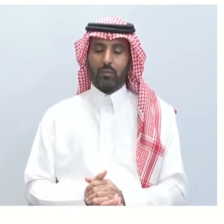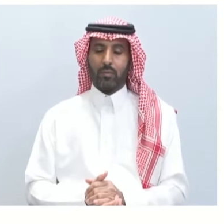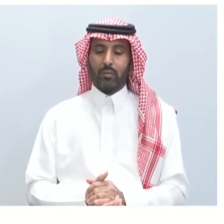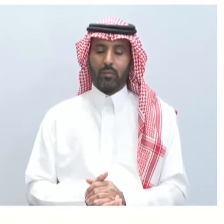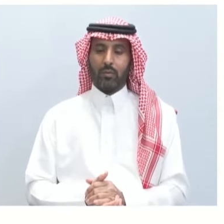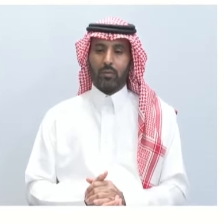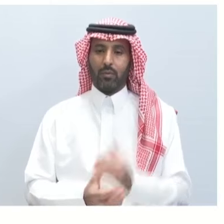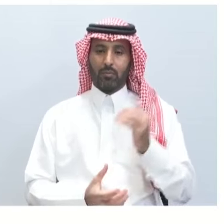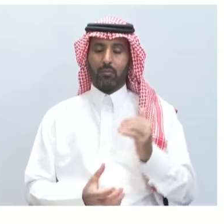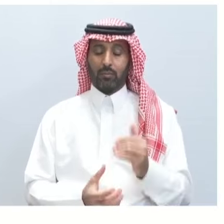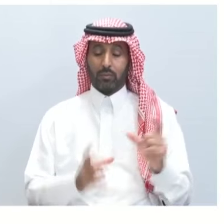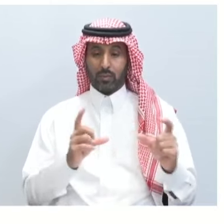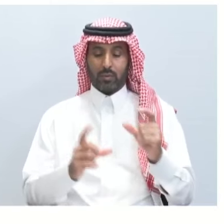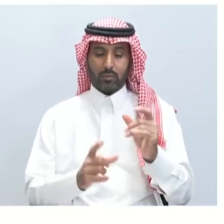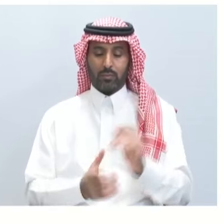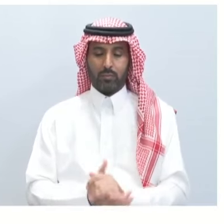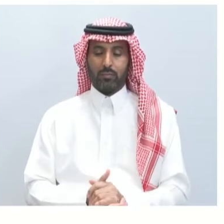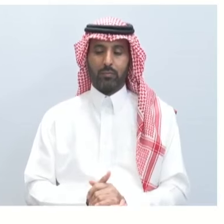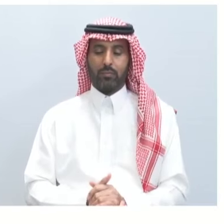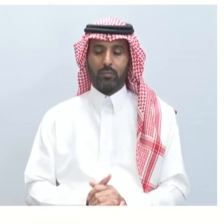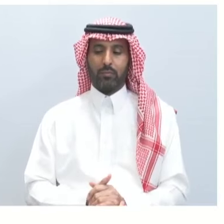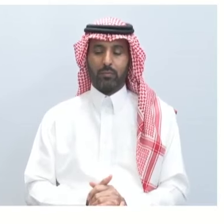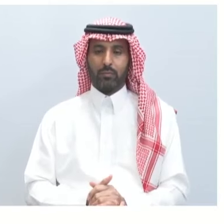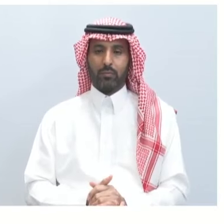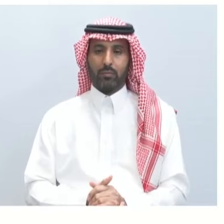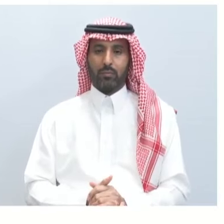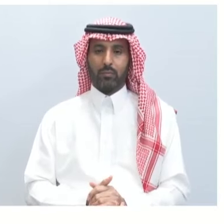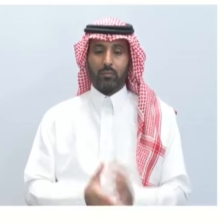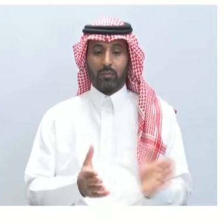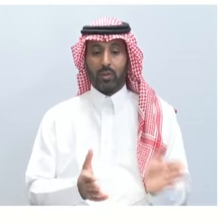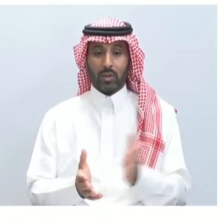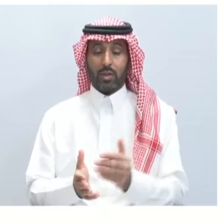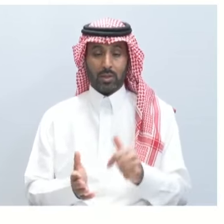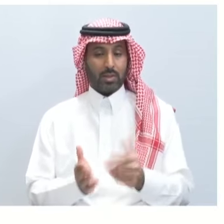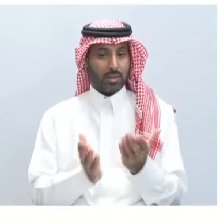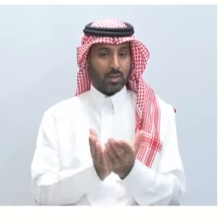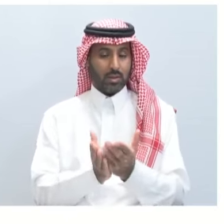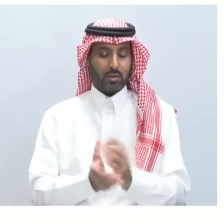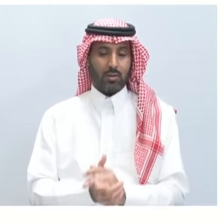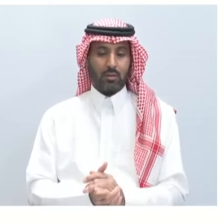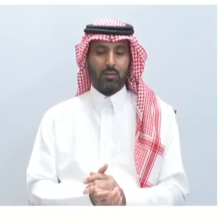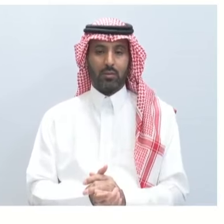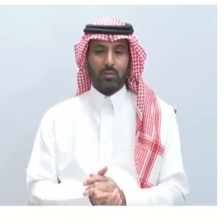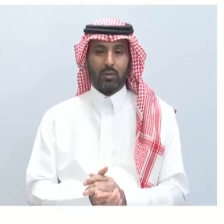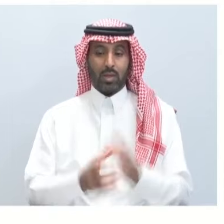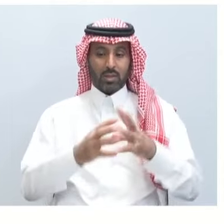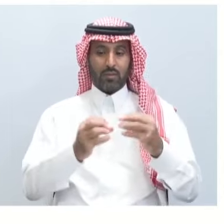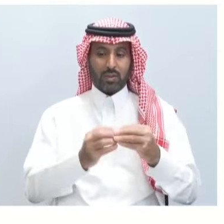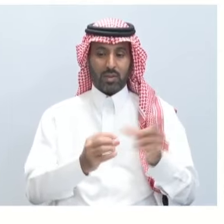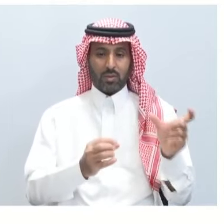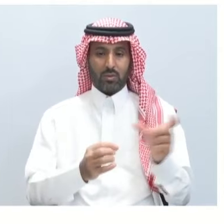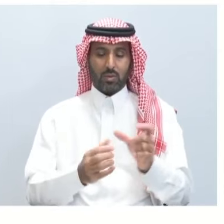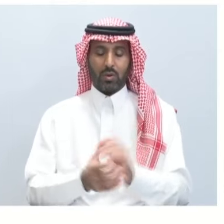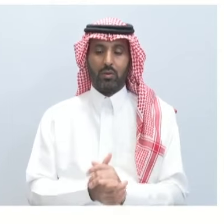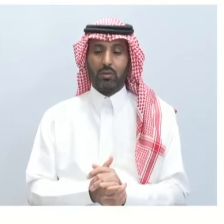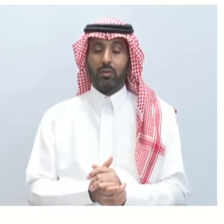افساد في الارض هو افساد في الارض بعد ذلك ننطلق في درسنا الجديد في هذا الدرس سناخذ تفسير سوره سوره